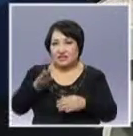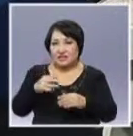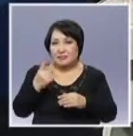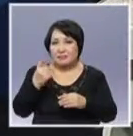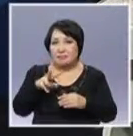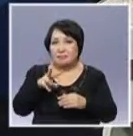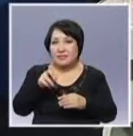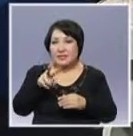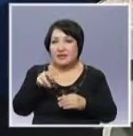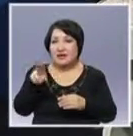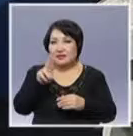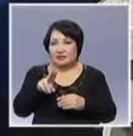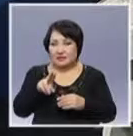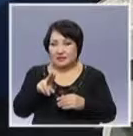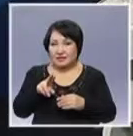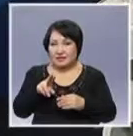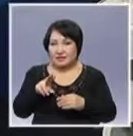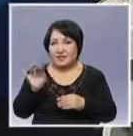этом средняя